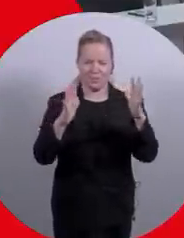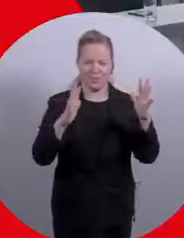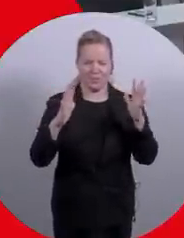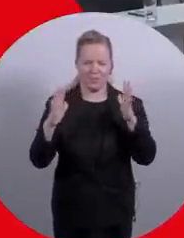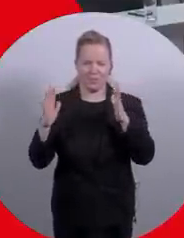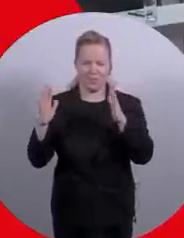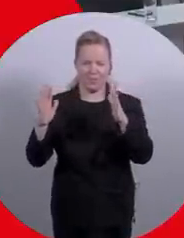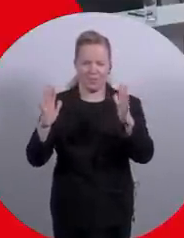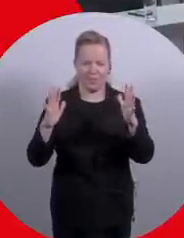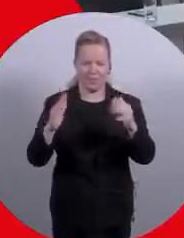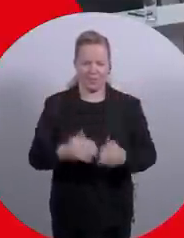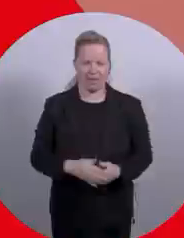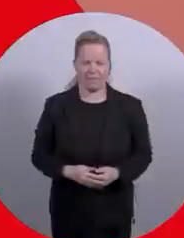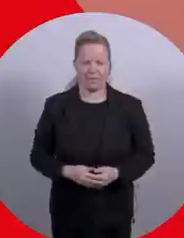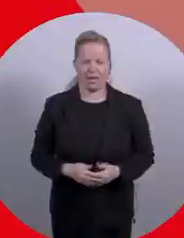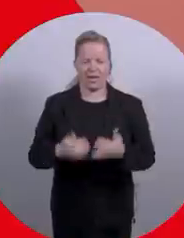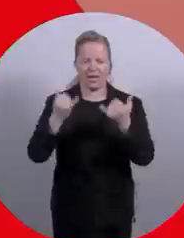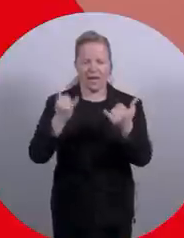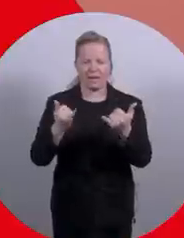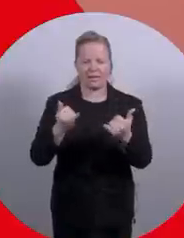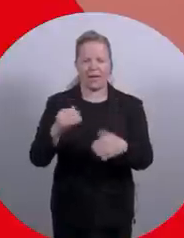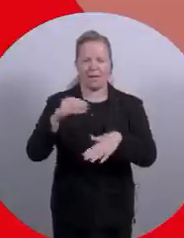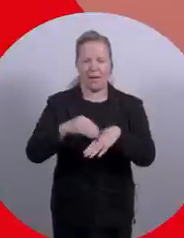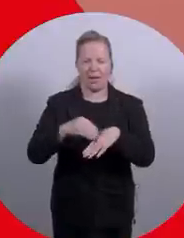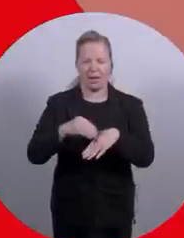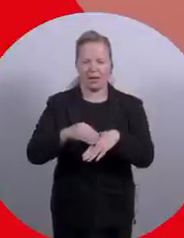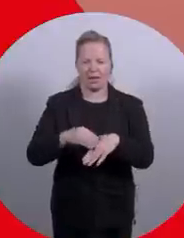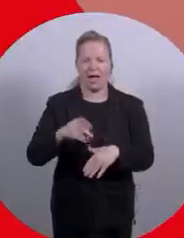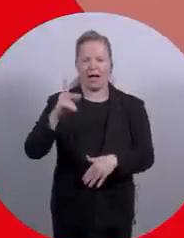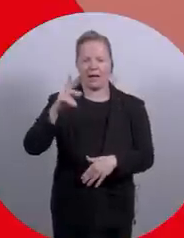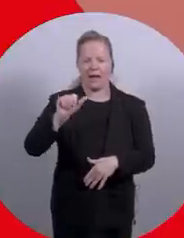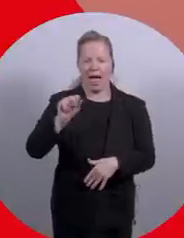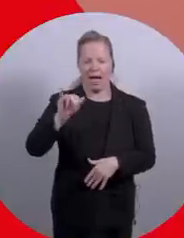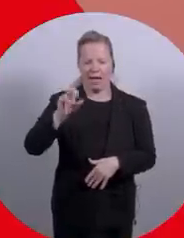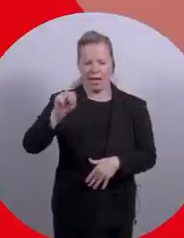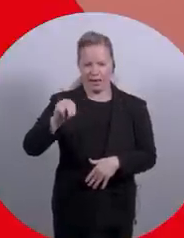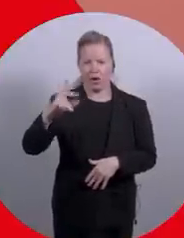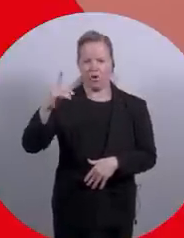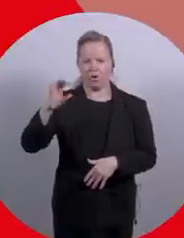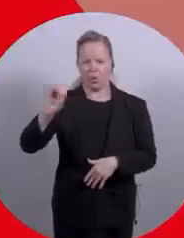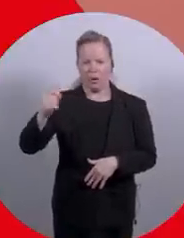zu Wort gemeldet ist Karin Dollinger in Vorbereitung Bernhard Auinger